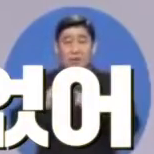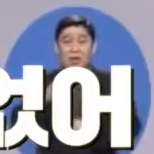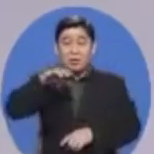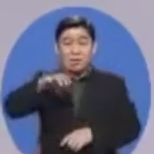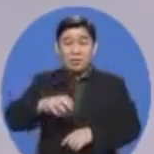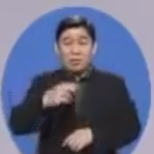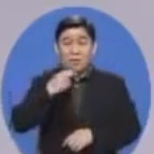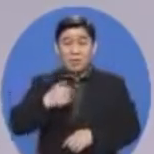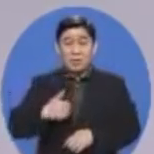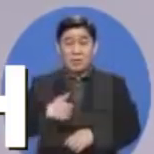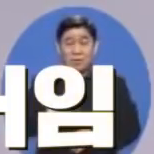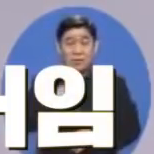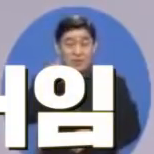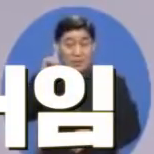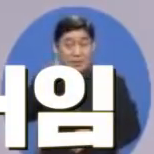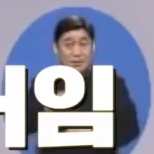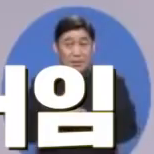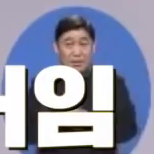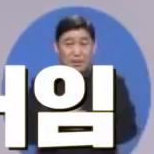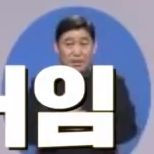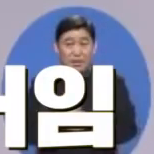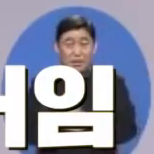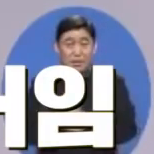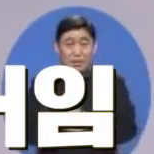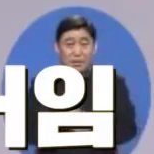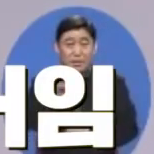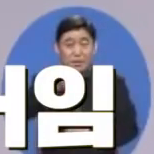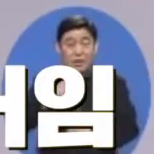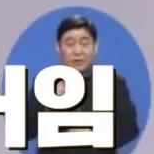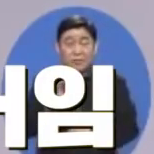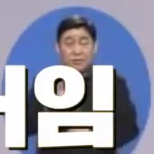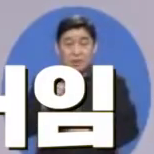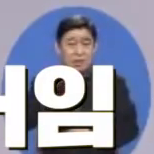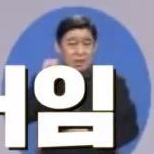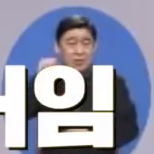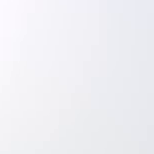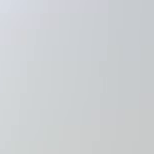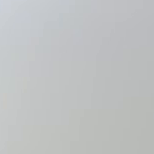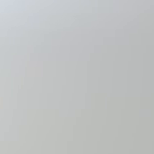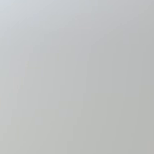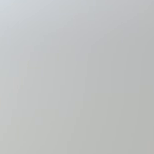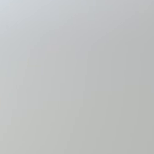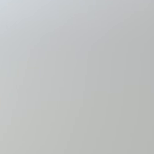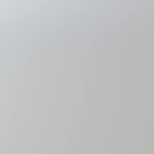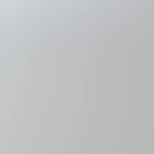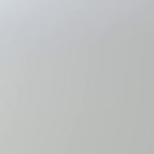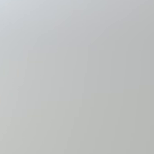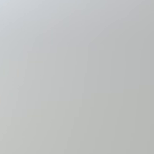없습니다. 저는 내일 JTBC에 가서 농성을 하겠습니다. 네.